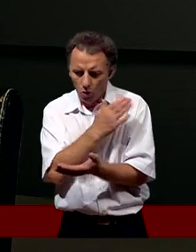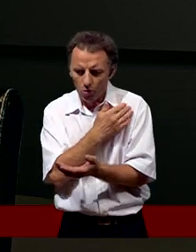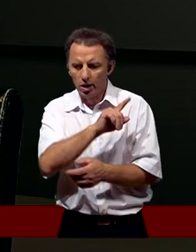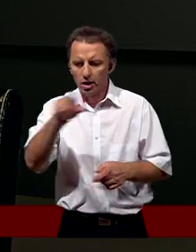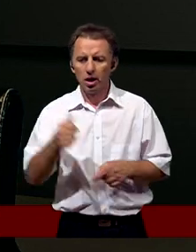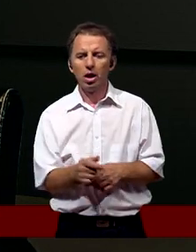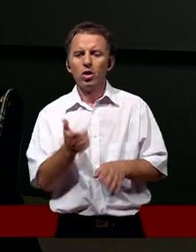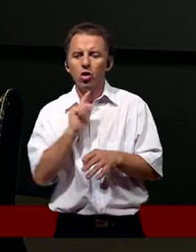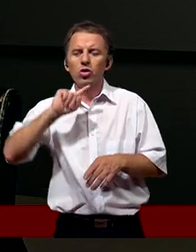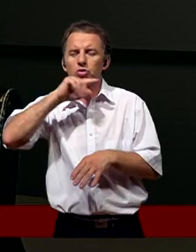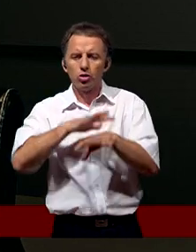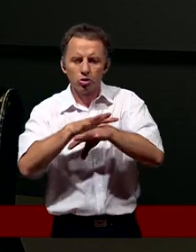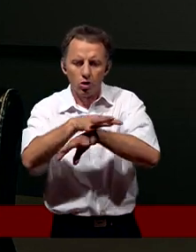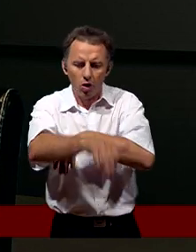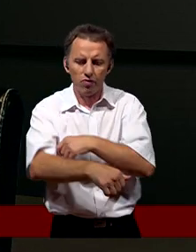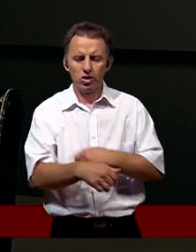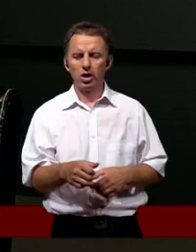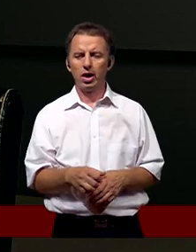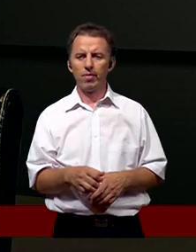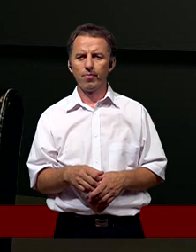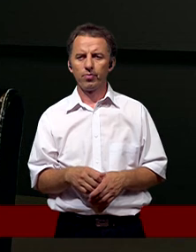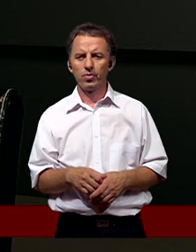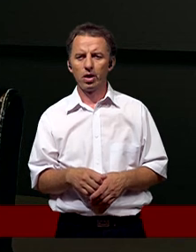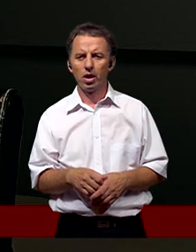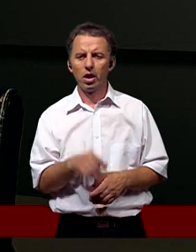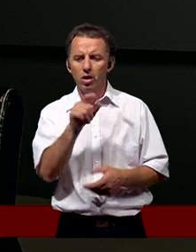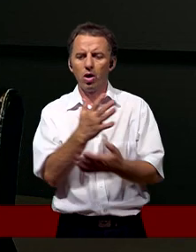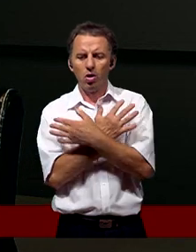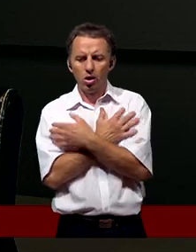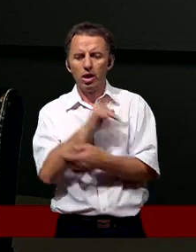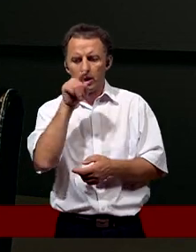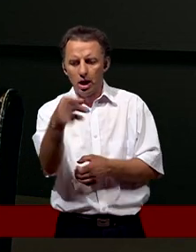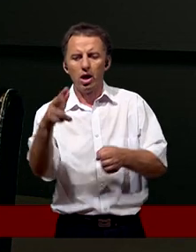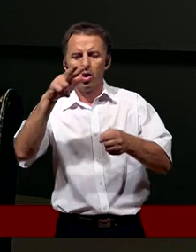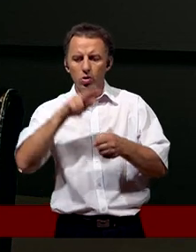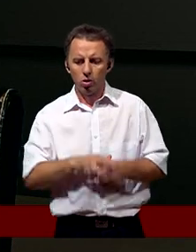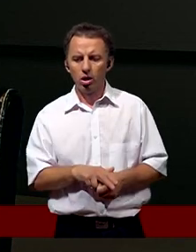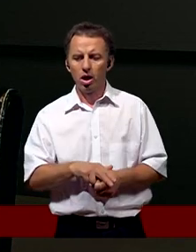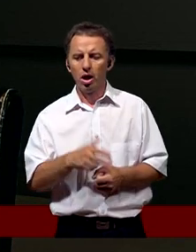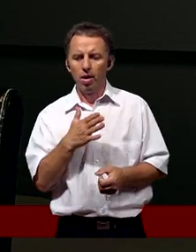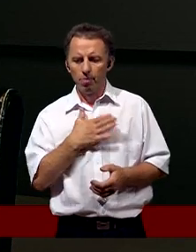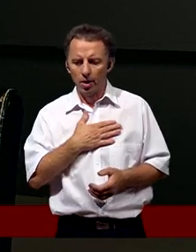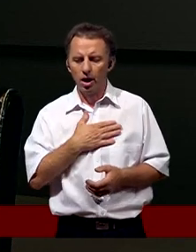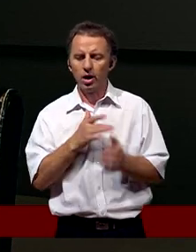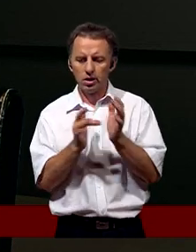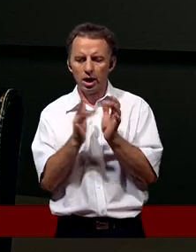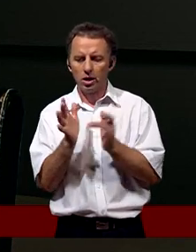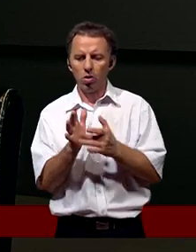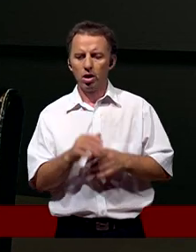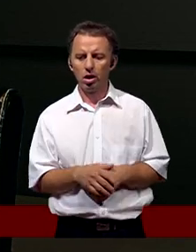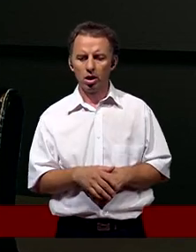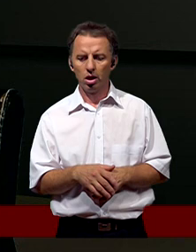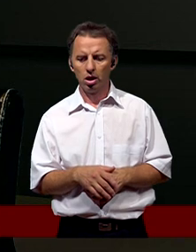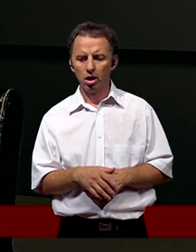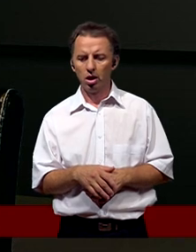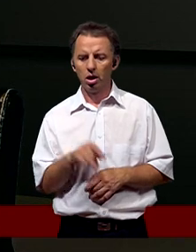niego. Nawet jak on mnie krzywdzi, to jest za niego umarł. I ja muszę go traktować jako ten, który ma wartość, którą daje mu Jezus.